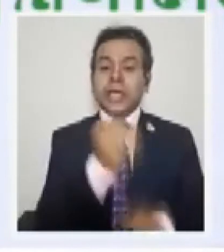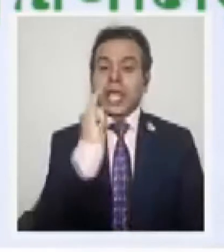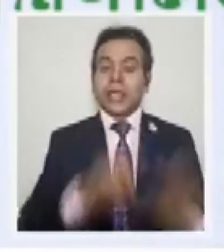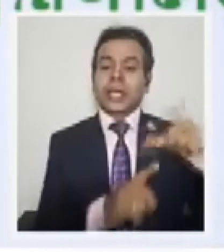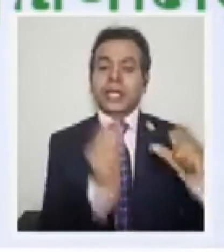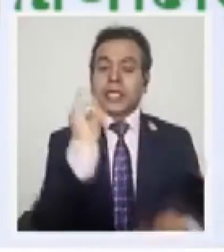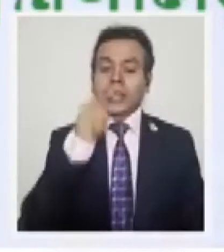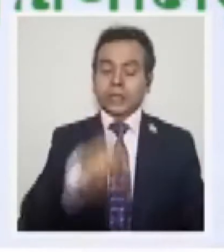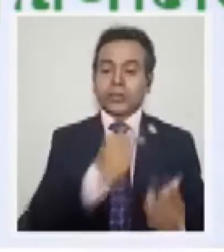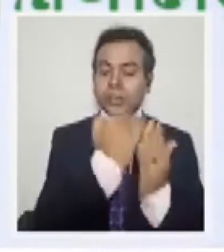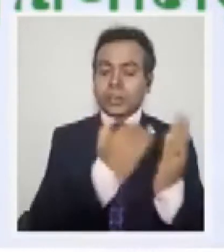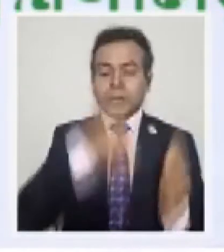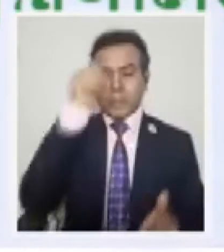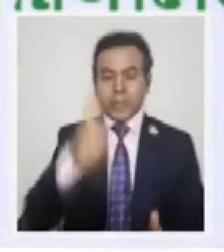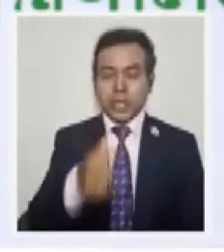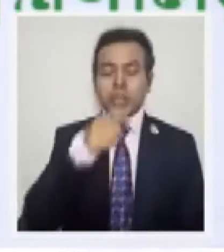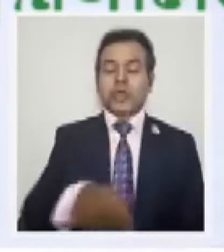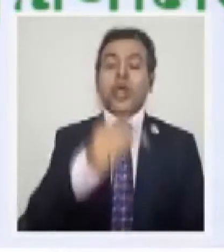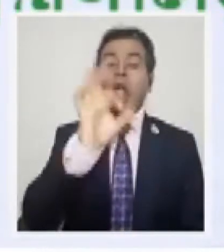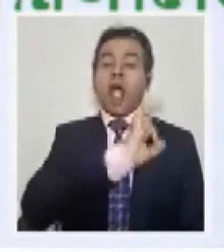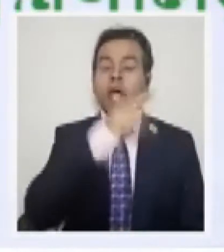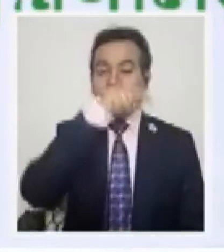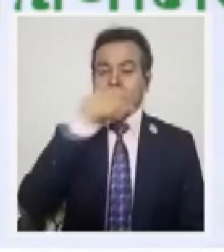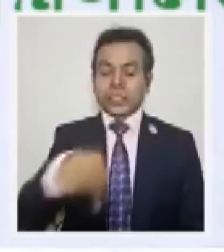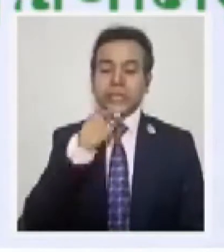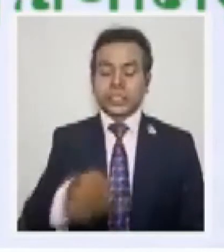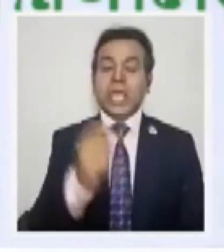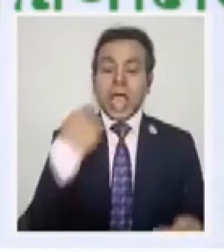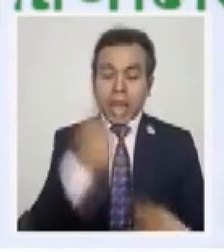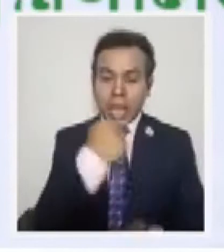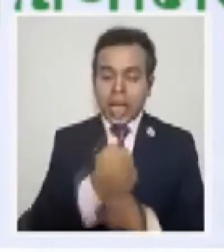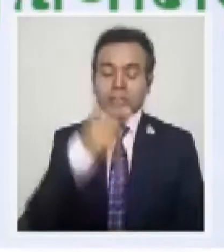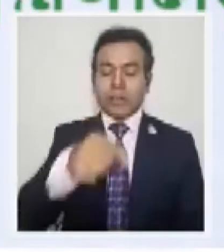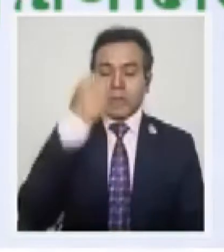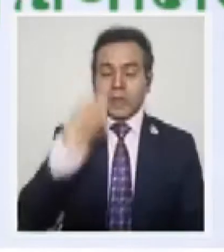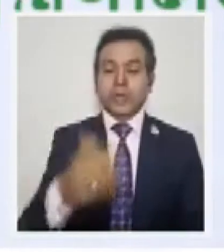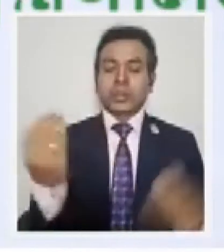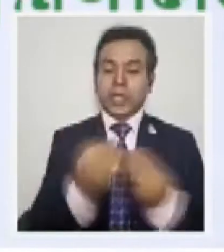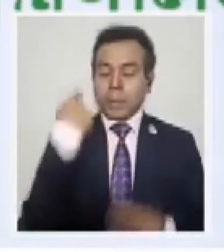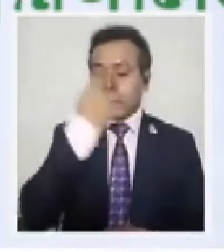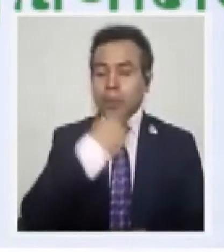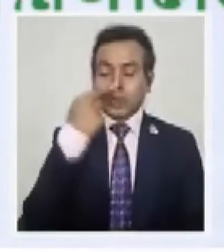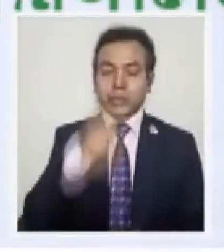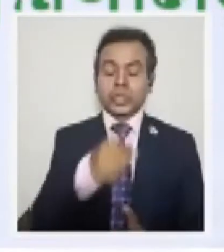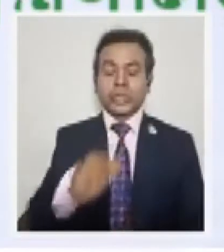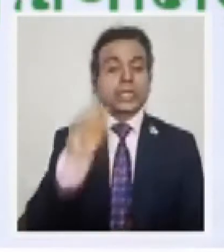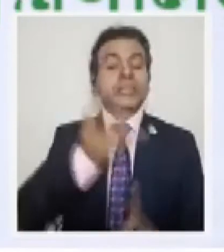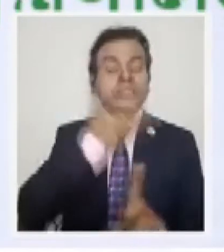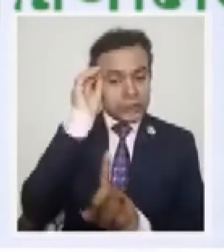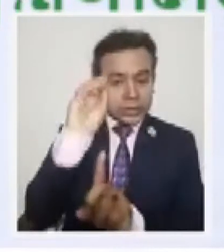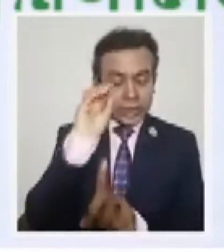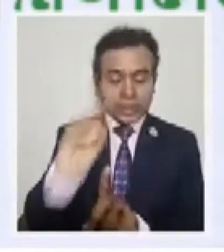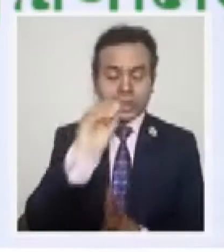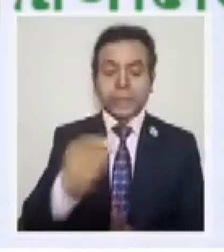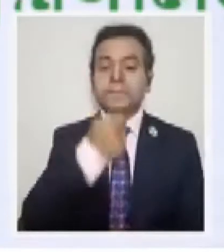নির্দেশনা শীর্ষক গাইডলাইনটিতে করোনা ভাইরাস সংক্রমণ ও প্রতিরোধ ও নিয়ন্ত্রণের বিভিন্ন প্রতিষ্ঠানের কার্যক্রম পরিচালনা